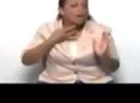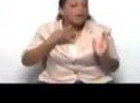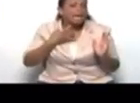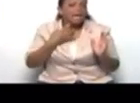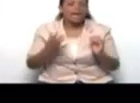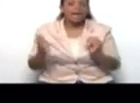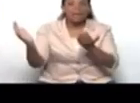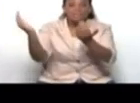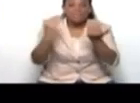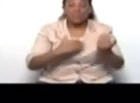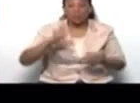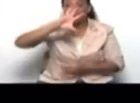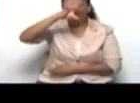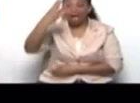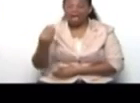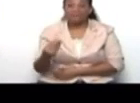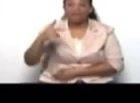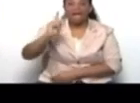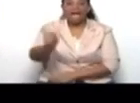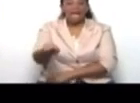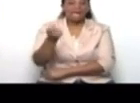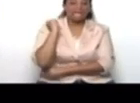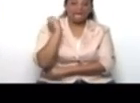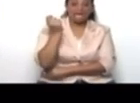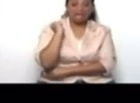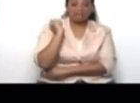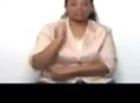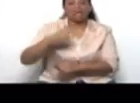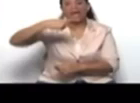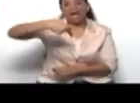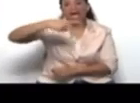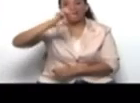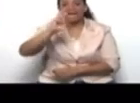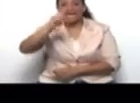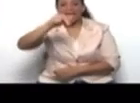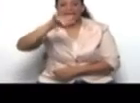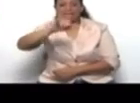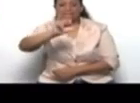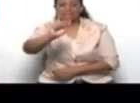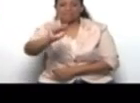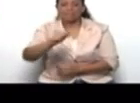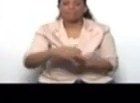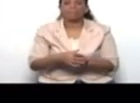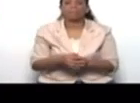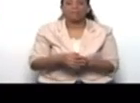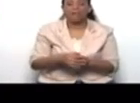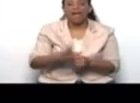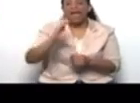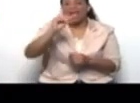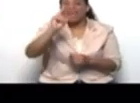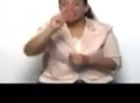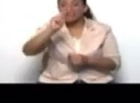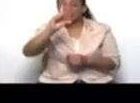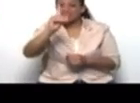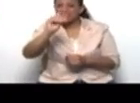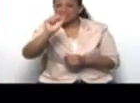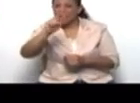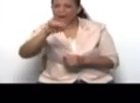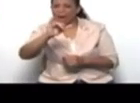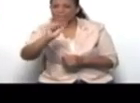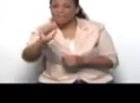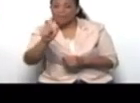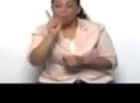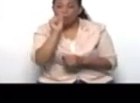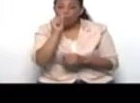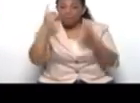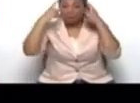la guida cristiana evangelica che è venuta dall'Africa in Kenya, David Owuor.